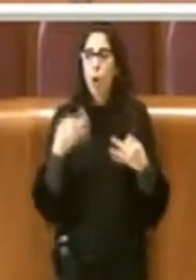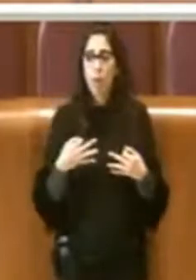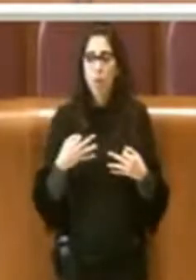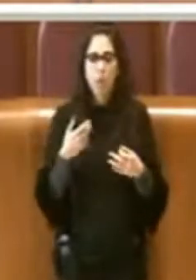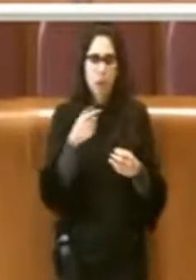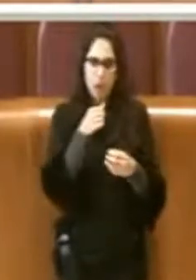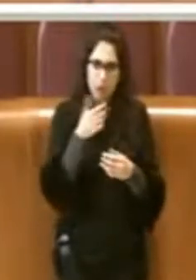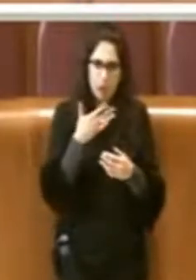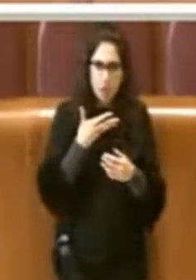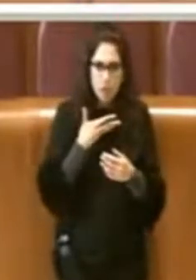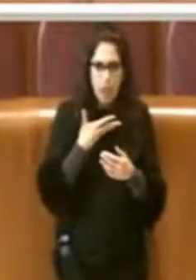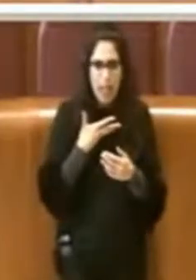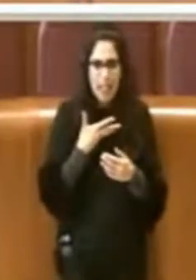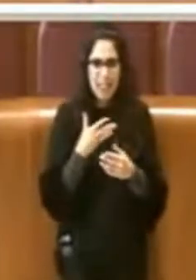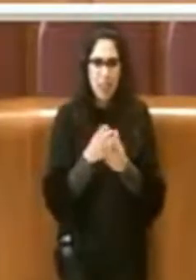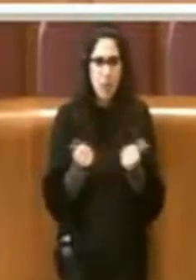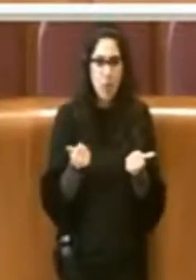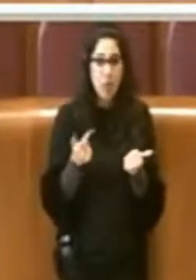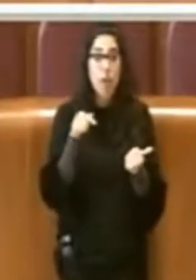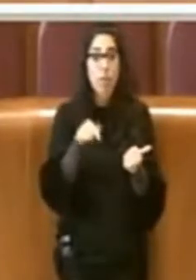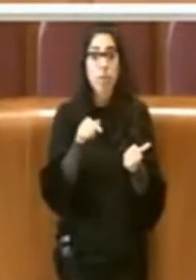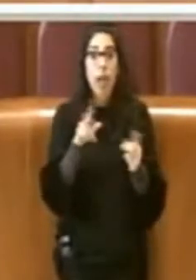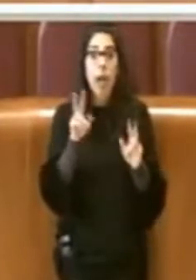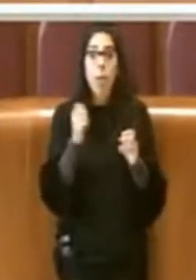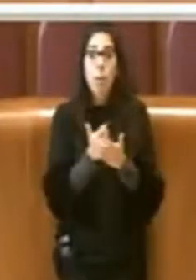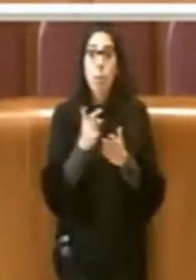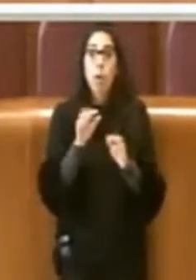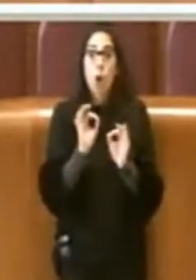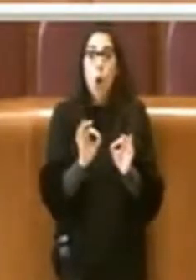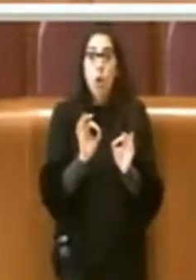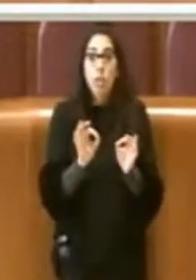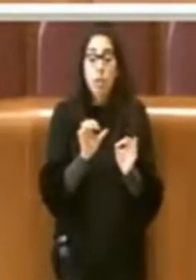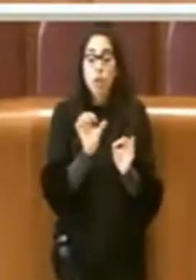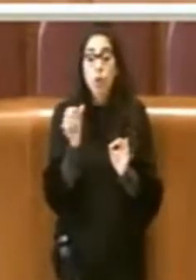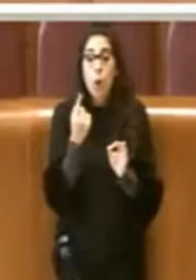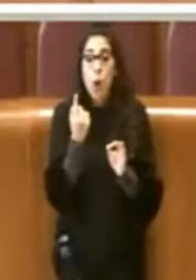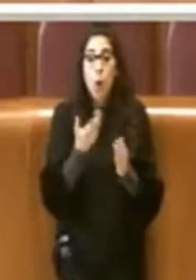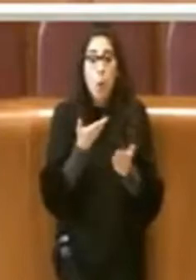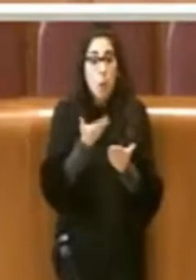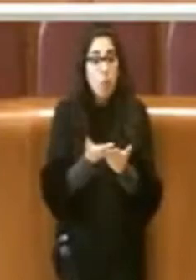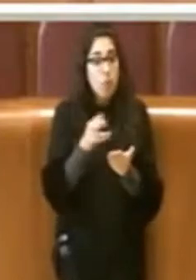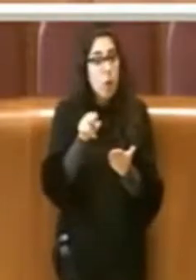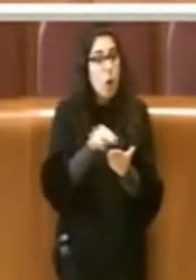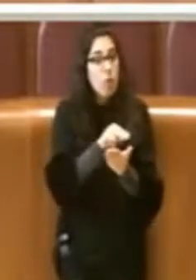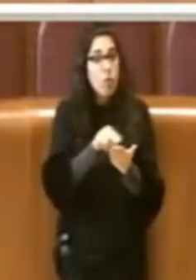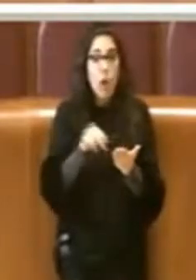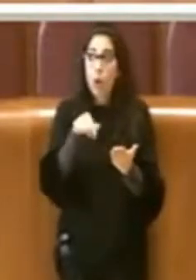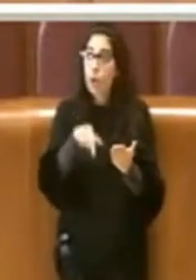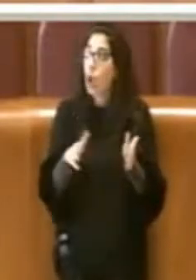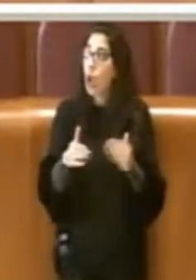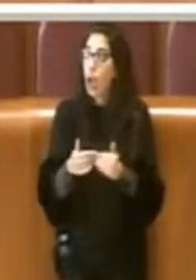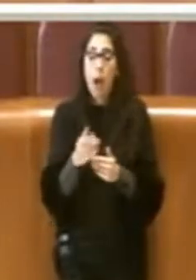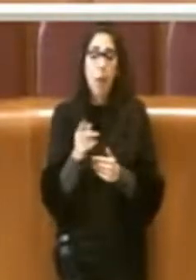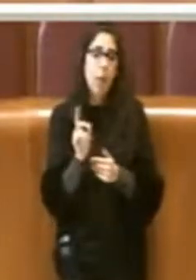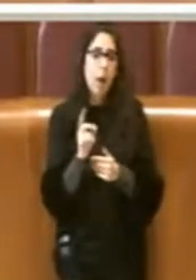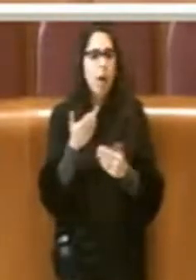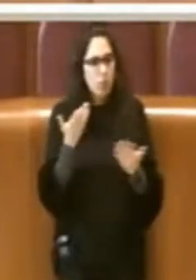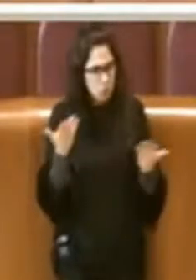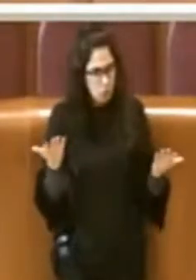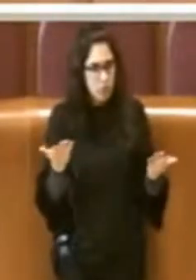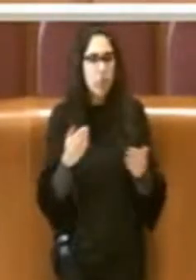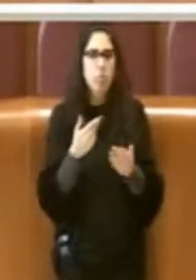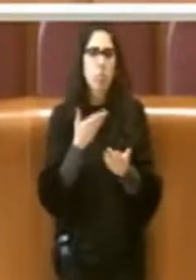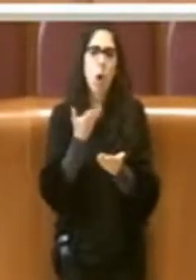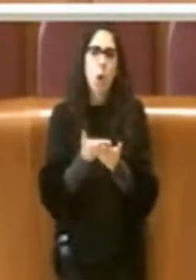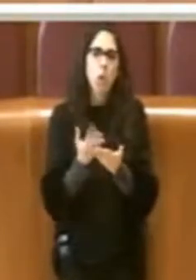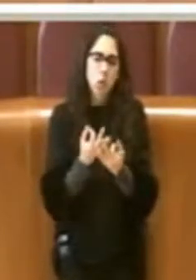sia, e chiaramente non possiamo relegare un tema così importante unicamente al voto di aula. Ben vengano le mozioni, ben venga